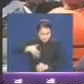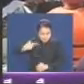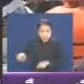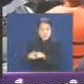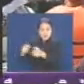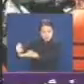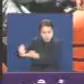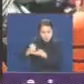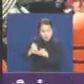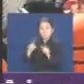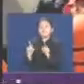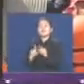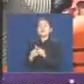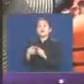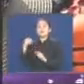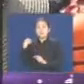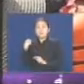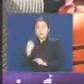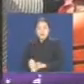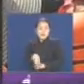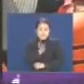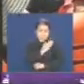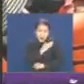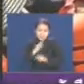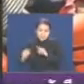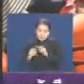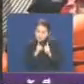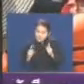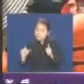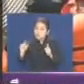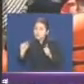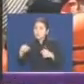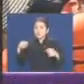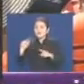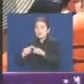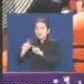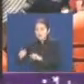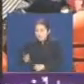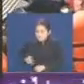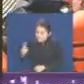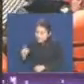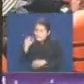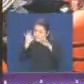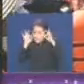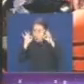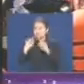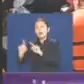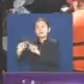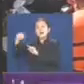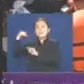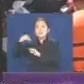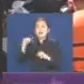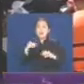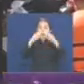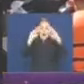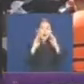ให้การช่วยเหลือเราและเนร20กว่ารูปหมาแมวอีกจำนวนเป็นร้อยๆตัว อยู่ในอุโบสถเนี่ยข้างบนเนี่ยถ้าจะ